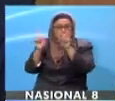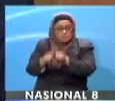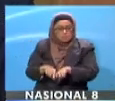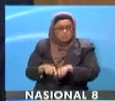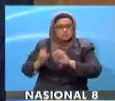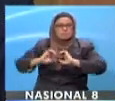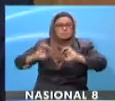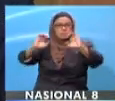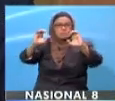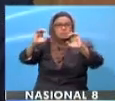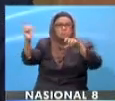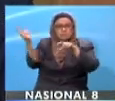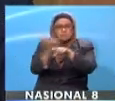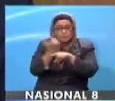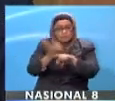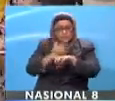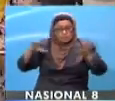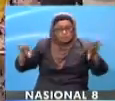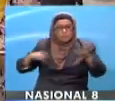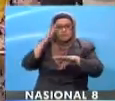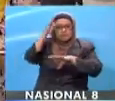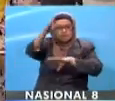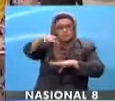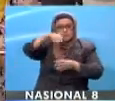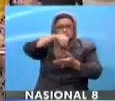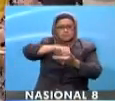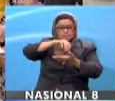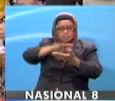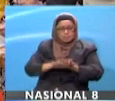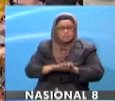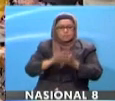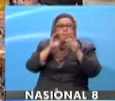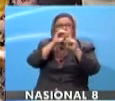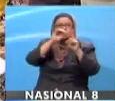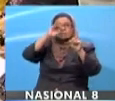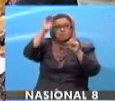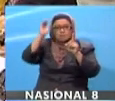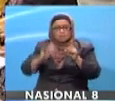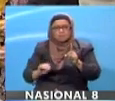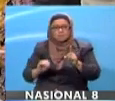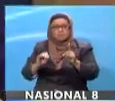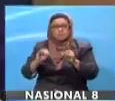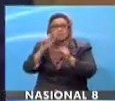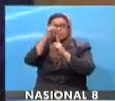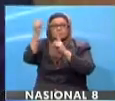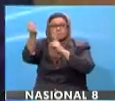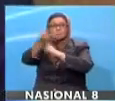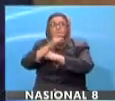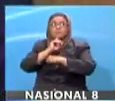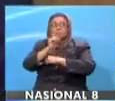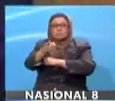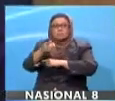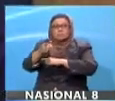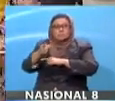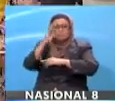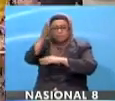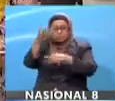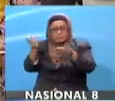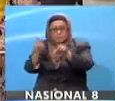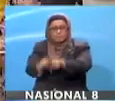amali yang diadakan akan mengadaptasi 100% senario sebenar bencana yang pernah berlaku.